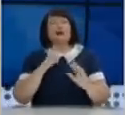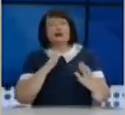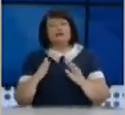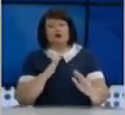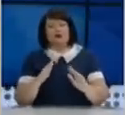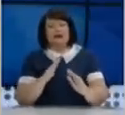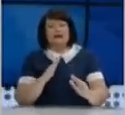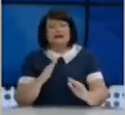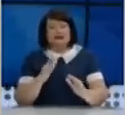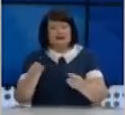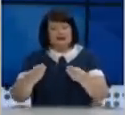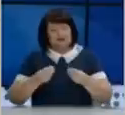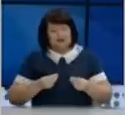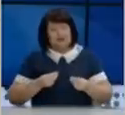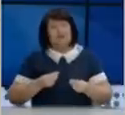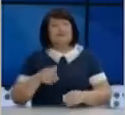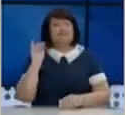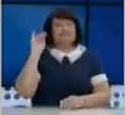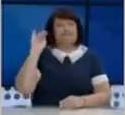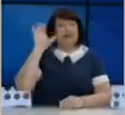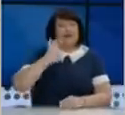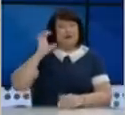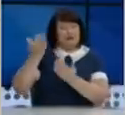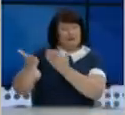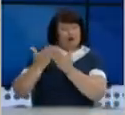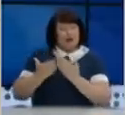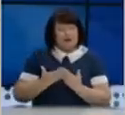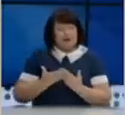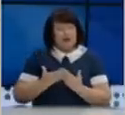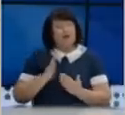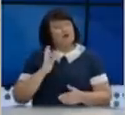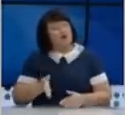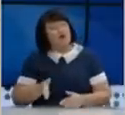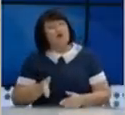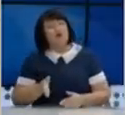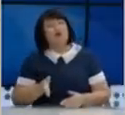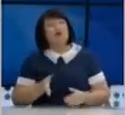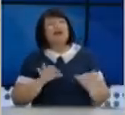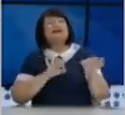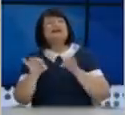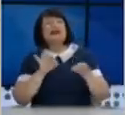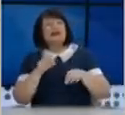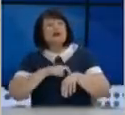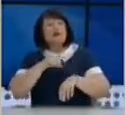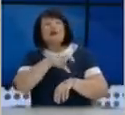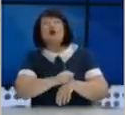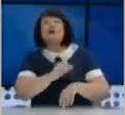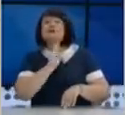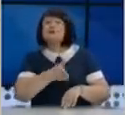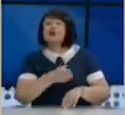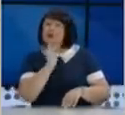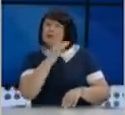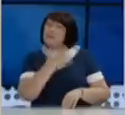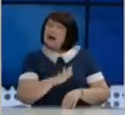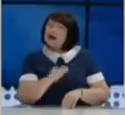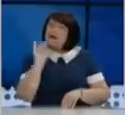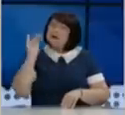δυνατότητα να ζητήσετε ευρωπαϊκή συνδρομή και για τη σύνταξη σχεδίων πρόληψης. Το έχετε κάνει?